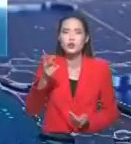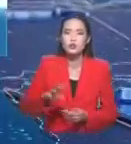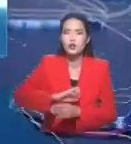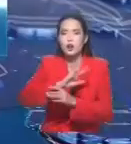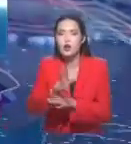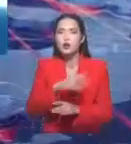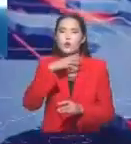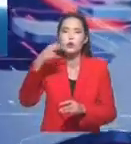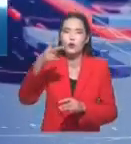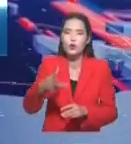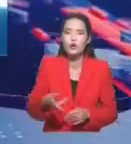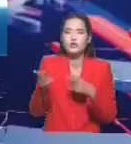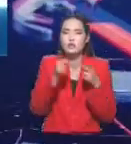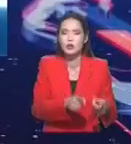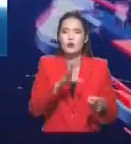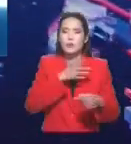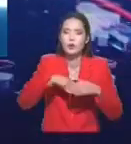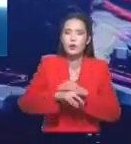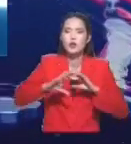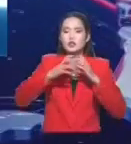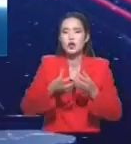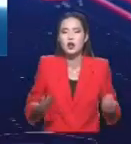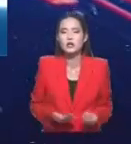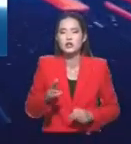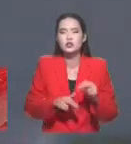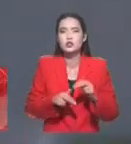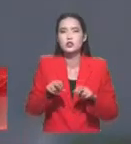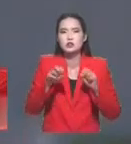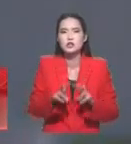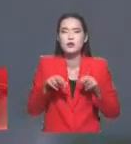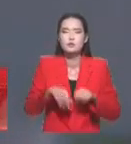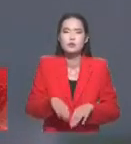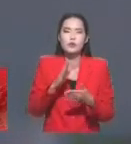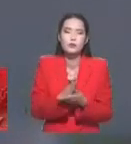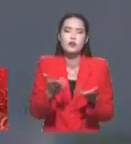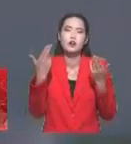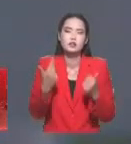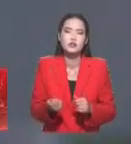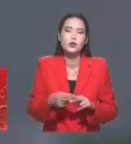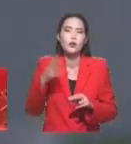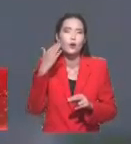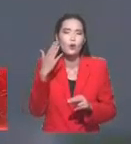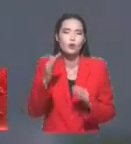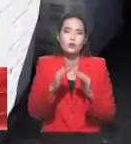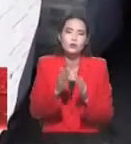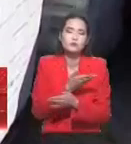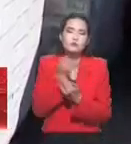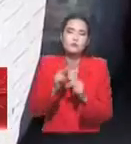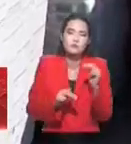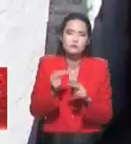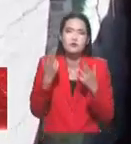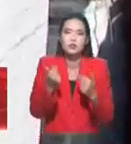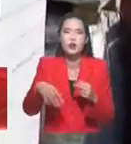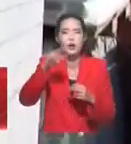көп пәтерлі тұрғын үй кешендерін, оның ішінде әлеуметтік тұрғын үй салу арқылы шешеді. Иә, үй салу оңай емес, жүйкеңізді тоздырары